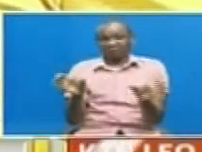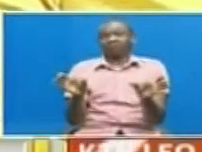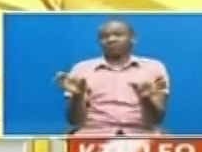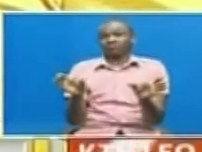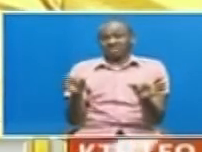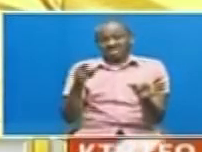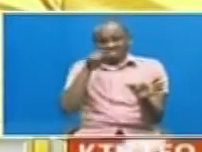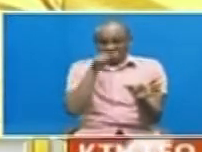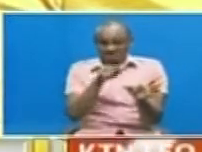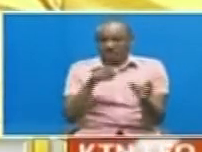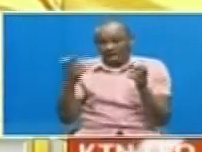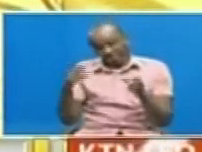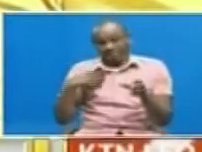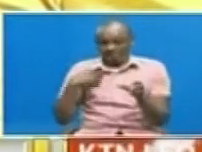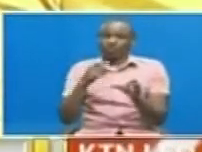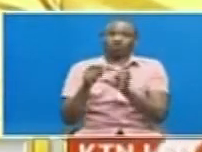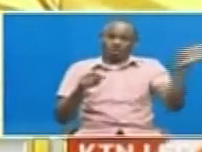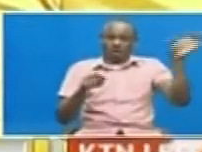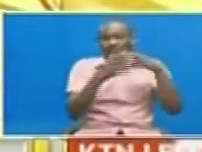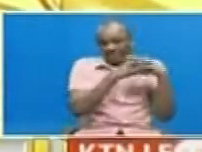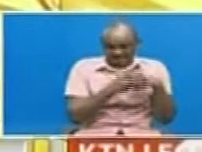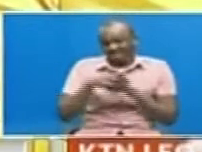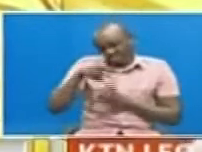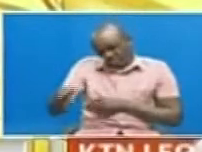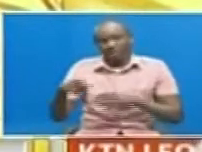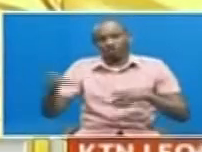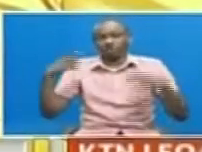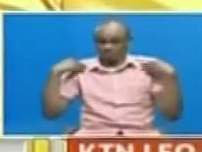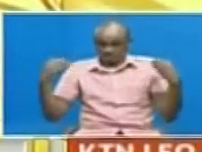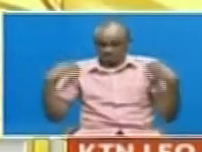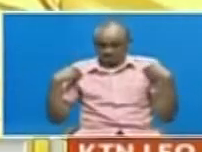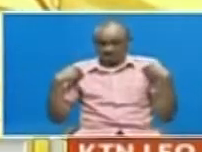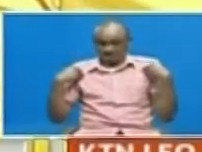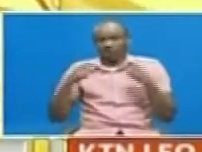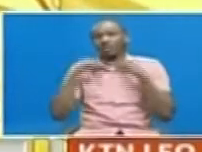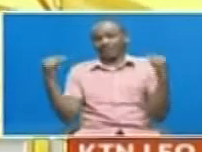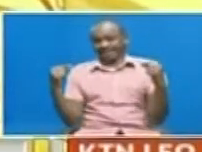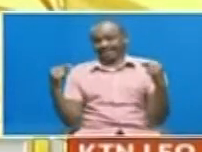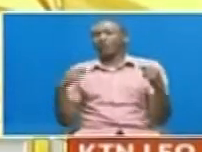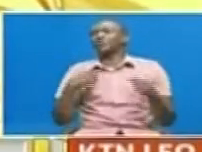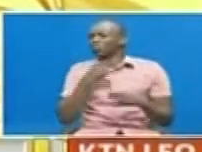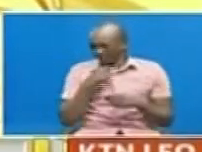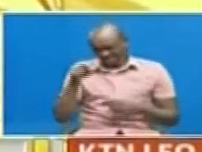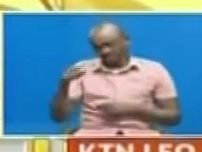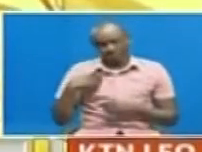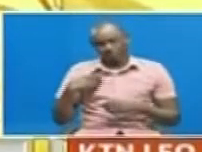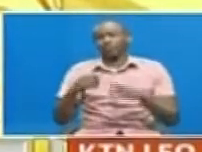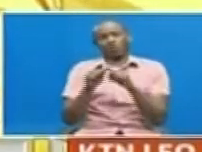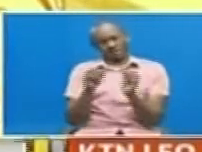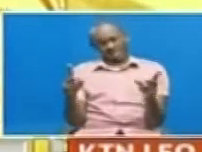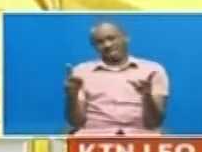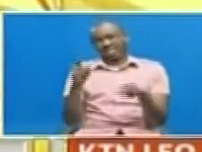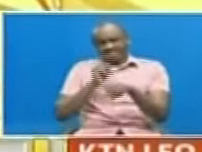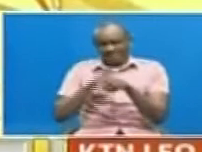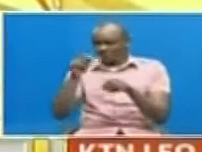kama wale wengine watasafiri kwenda Grand Prix, wenzao watakuwa kiendelea na mazoezi. Na tunataka tuweke katika hali nzuri, ambapo ile ambayo